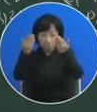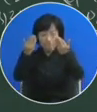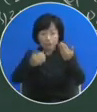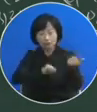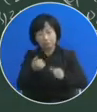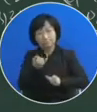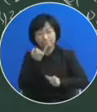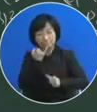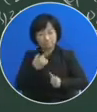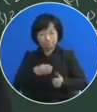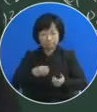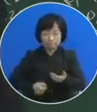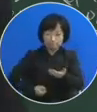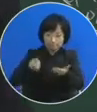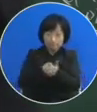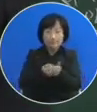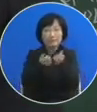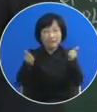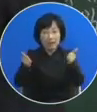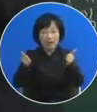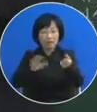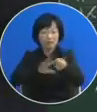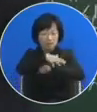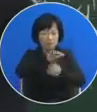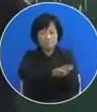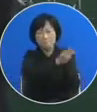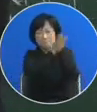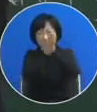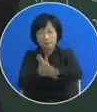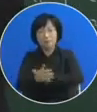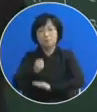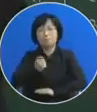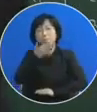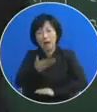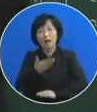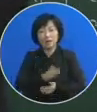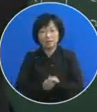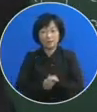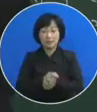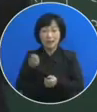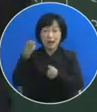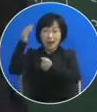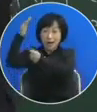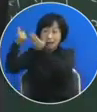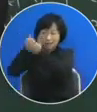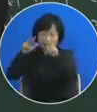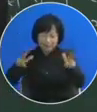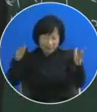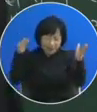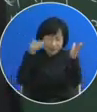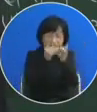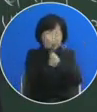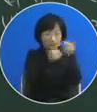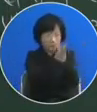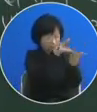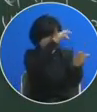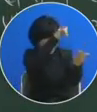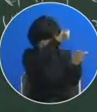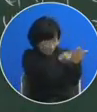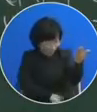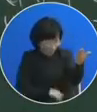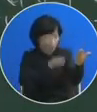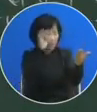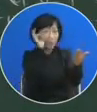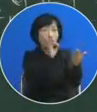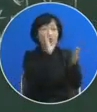있다. Those who stake their lives can change the world. 하나님은 지금까지 성경 역사에 생명 건 자를 사용하셨다. And throughout the history of the Bible,